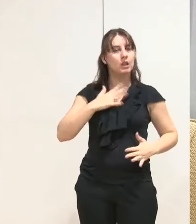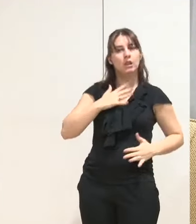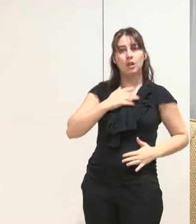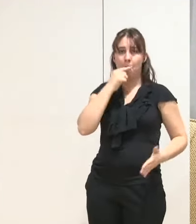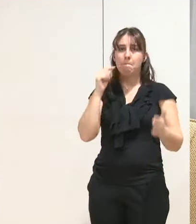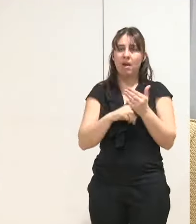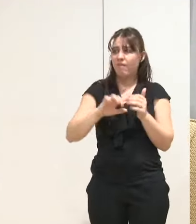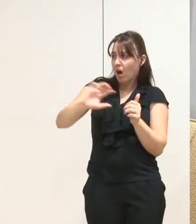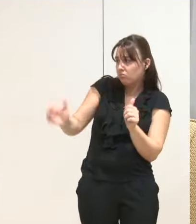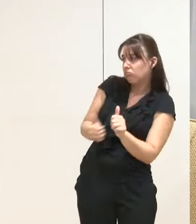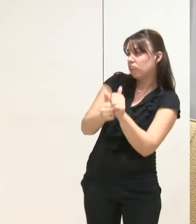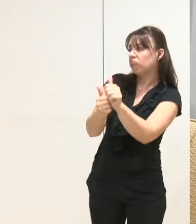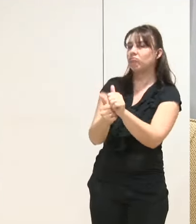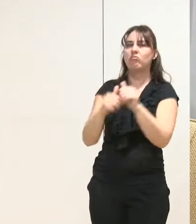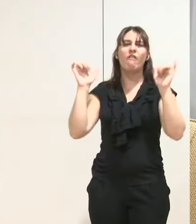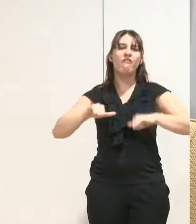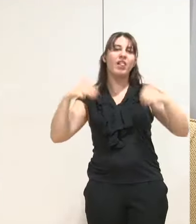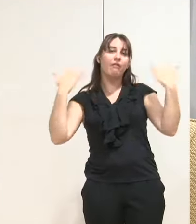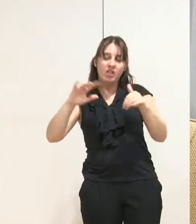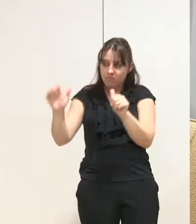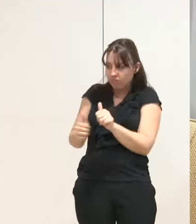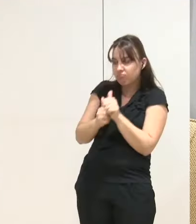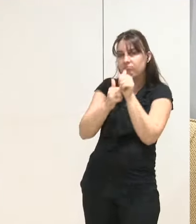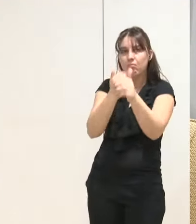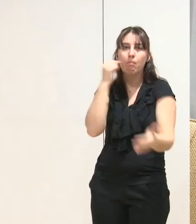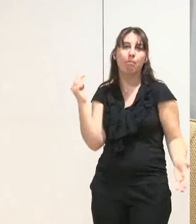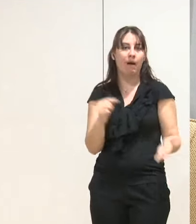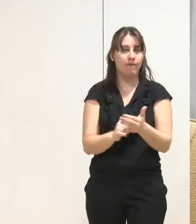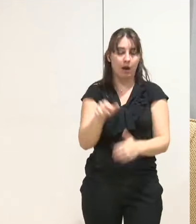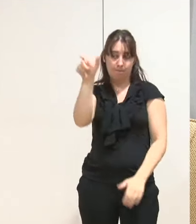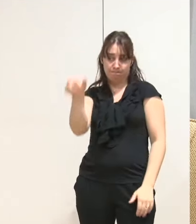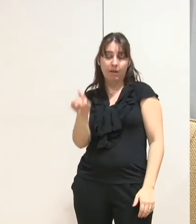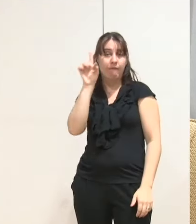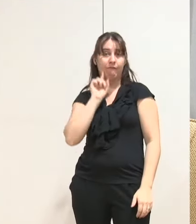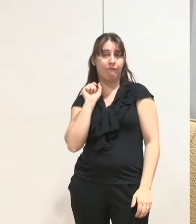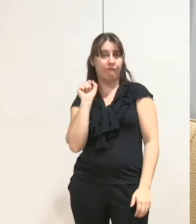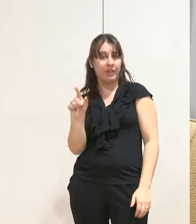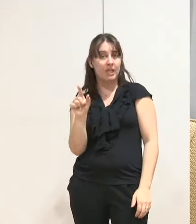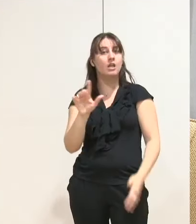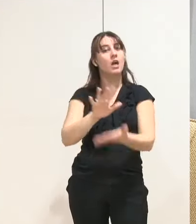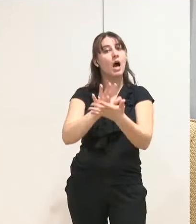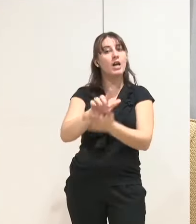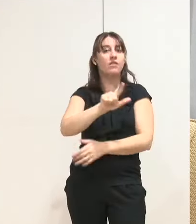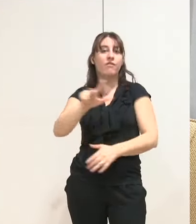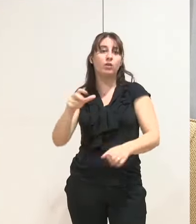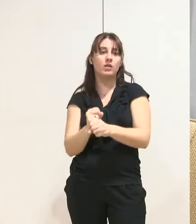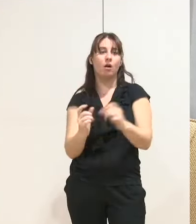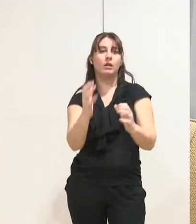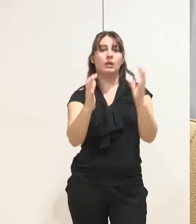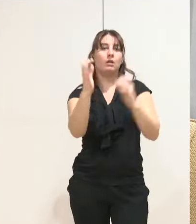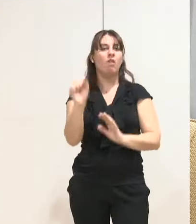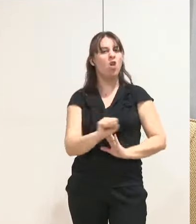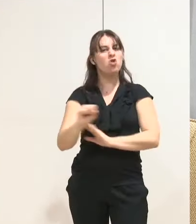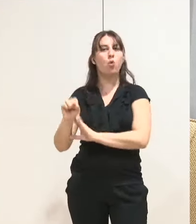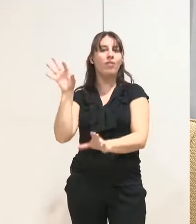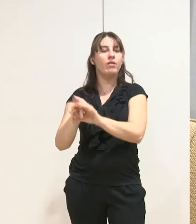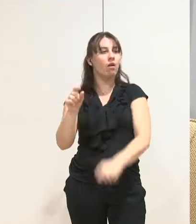faire acccompagner à la fin de la soirée cette fillelà elle a 23 ans elle est pas particulièrement droite